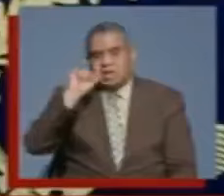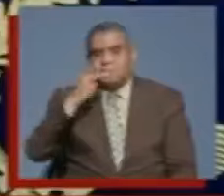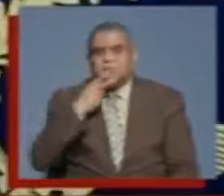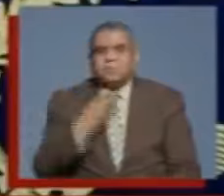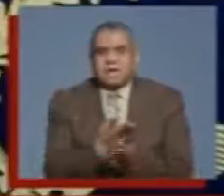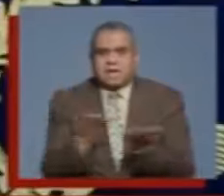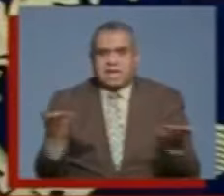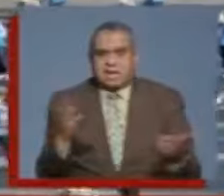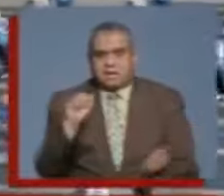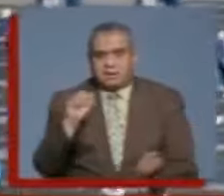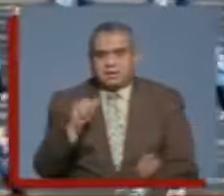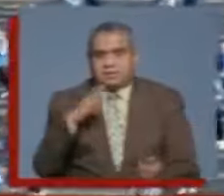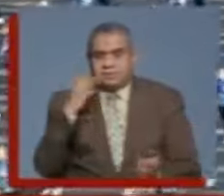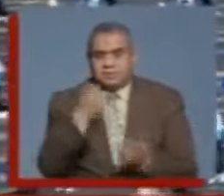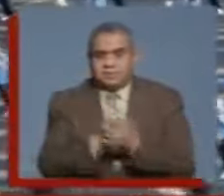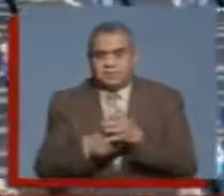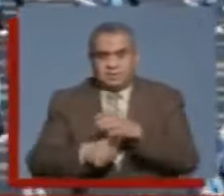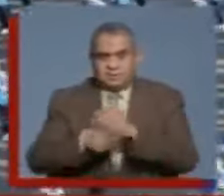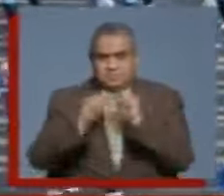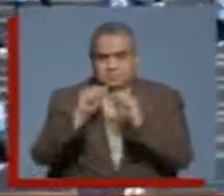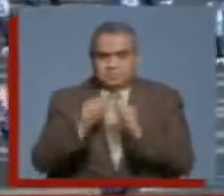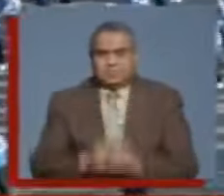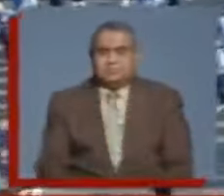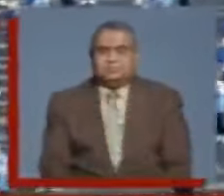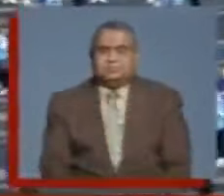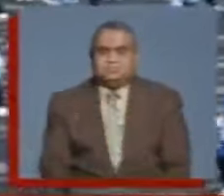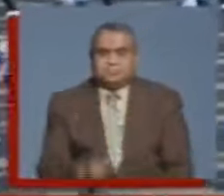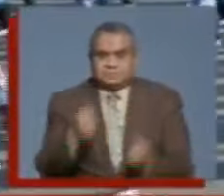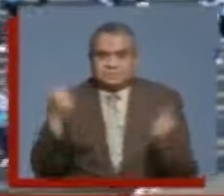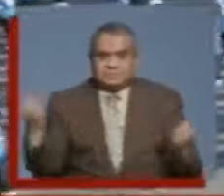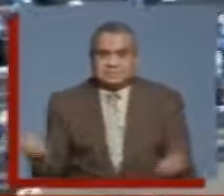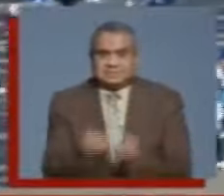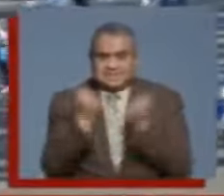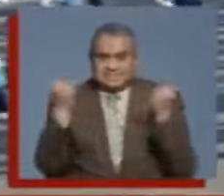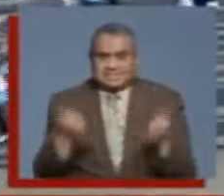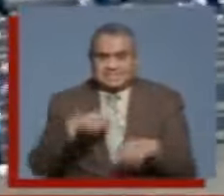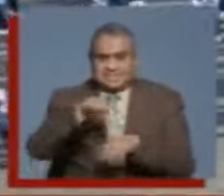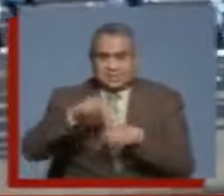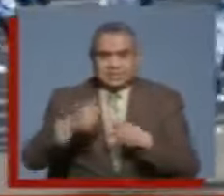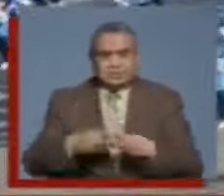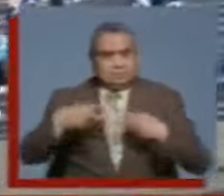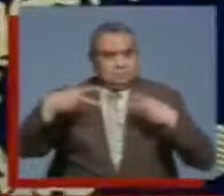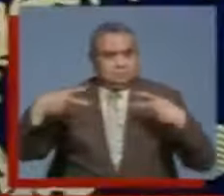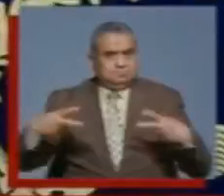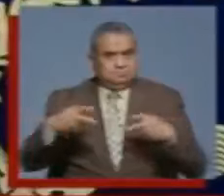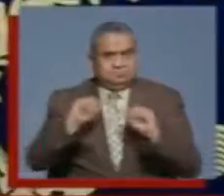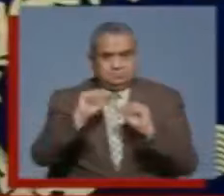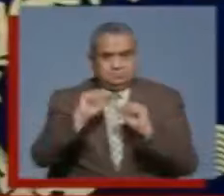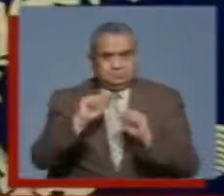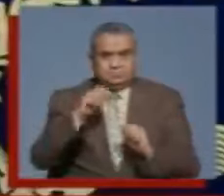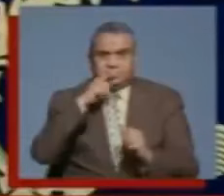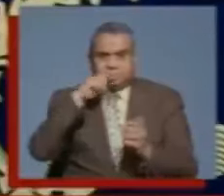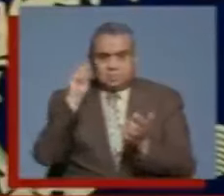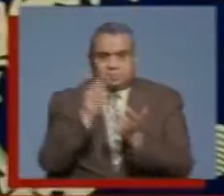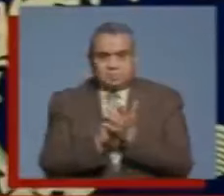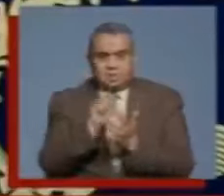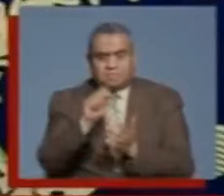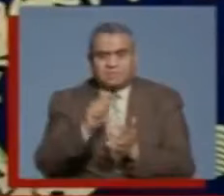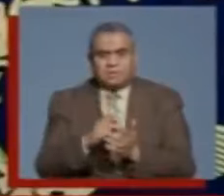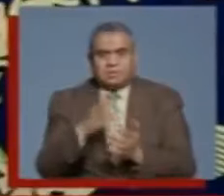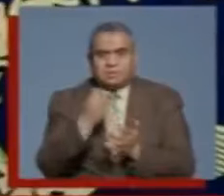أنا عارف إن فترة التدريب المركز خلصت، والمفروض إن يعني اليومين